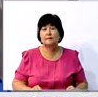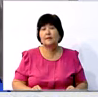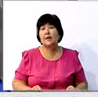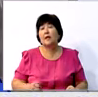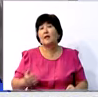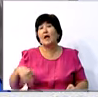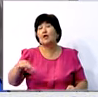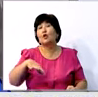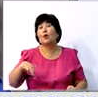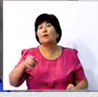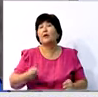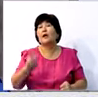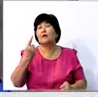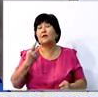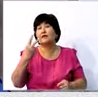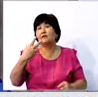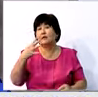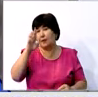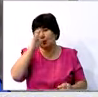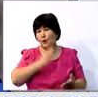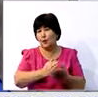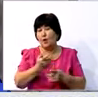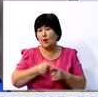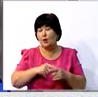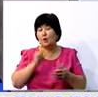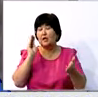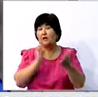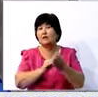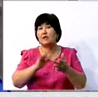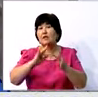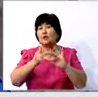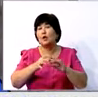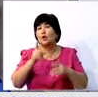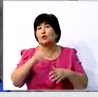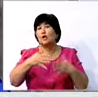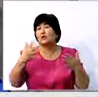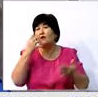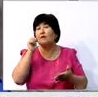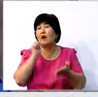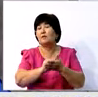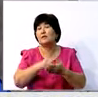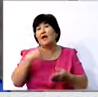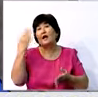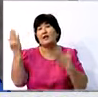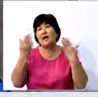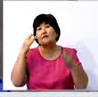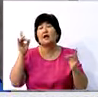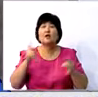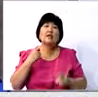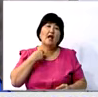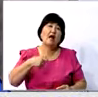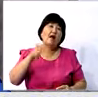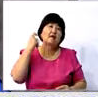На территории области выявлено 25 госслужащих, которые выставили в соцсети свыше 100 своих фотографий в развлекательных местах с